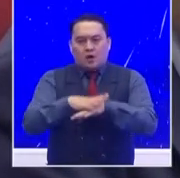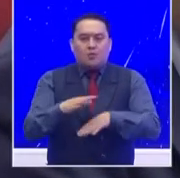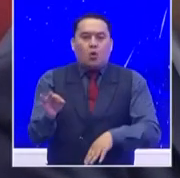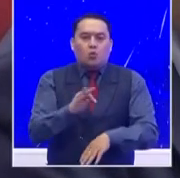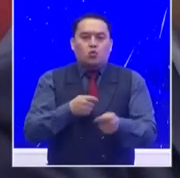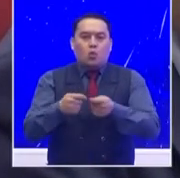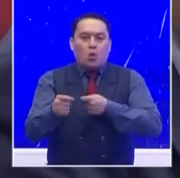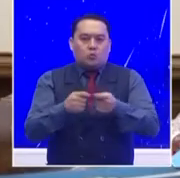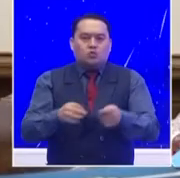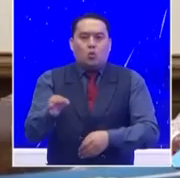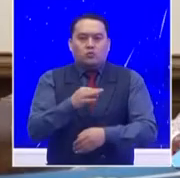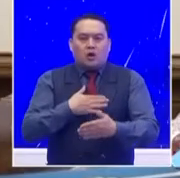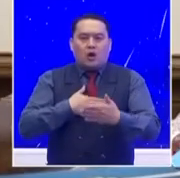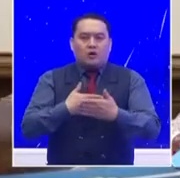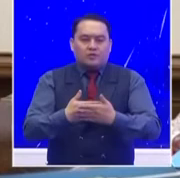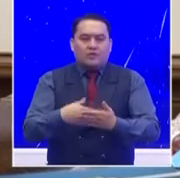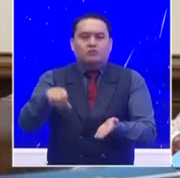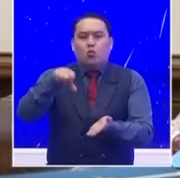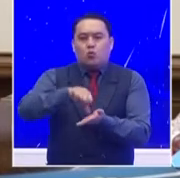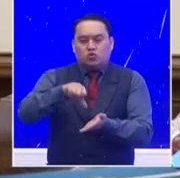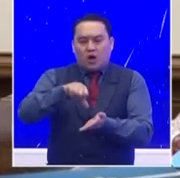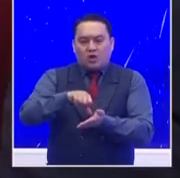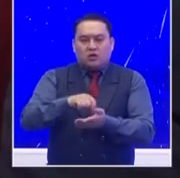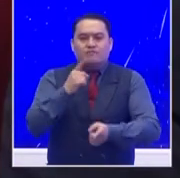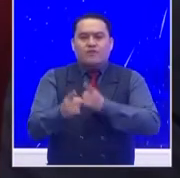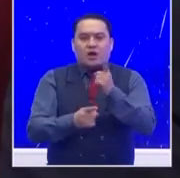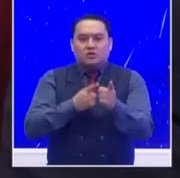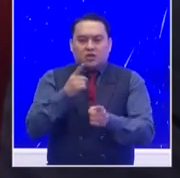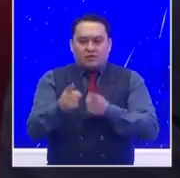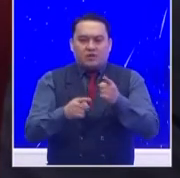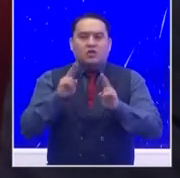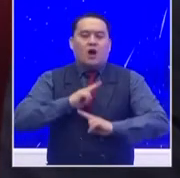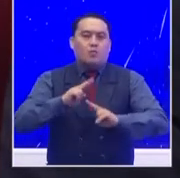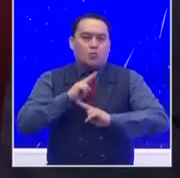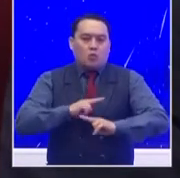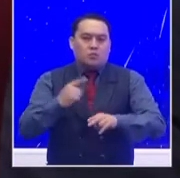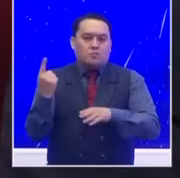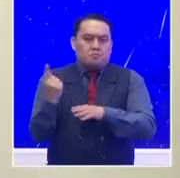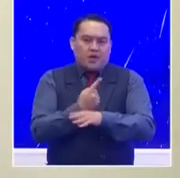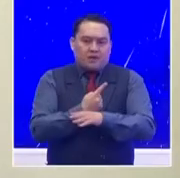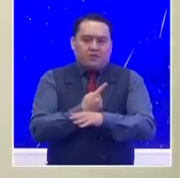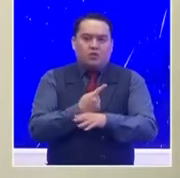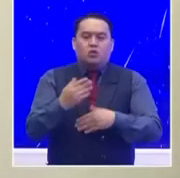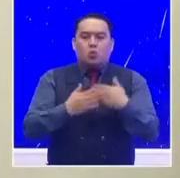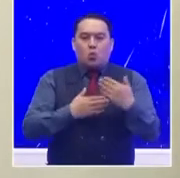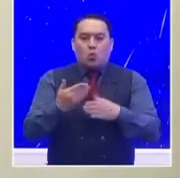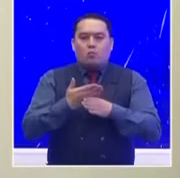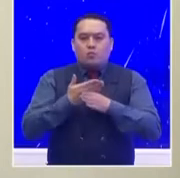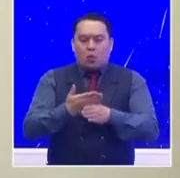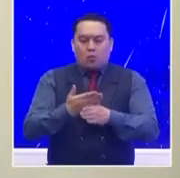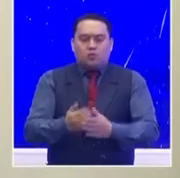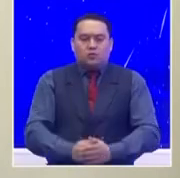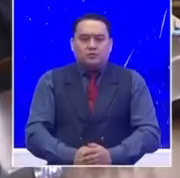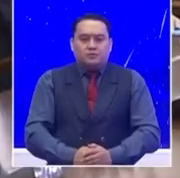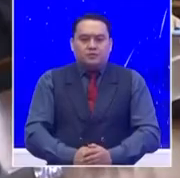руководства области приняла самое активное участие восстановление аресии и одними из первых протянули руку помощи и соседнему